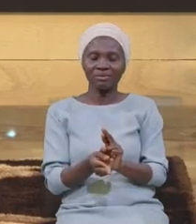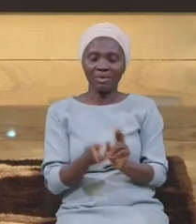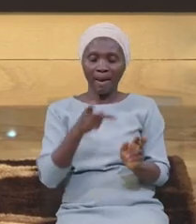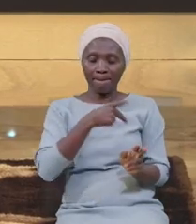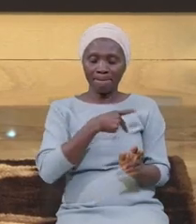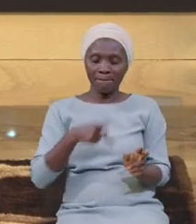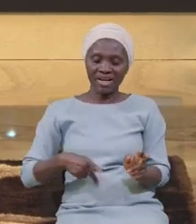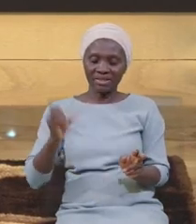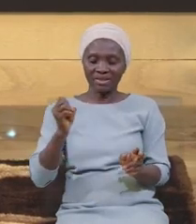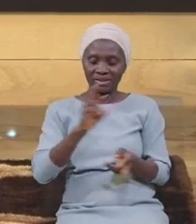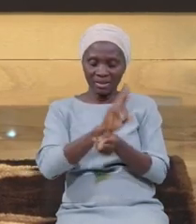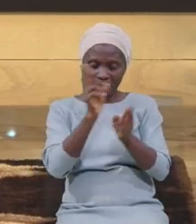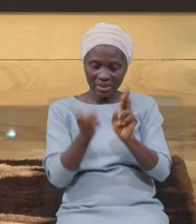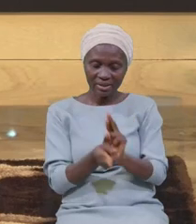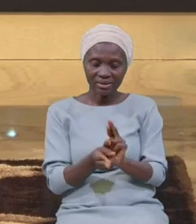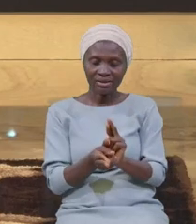la repentance des grands,